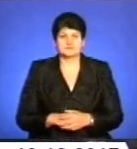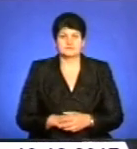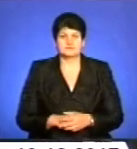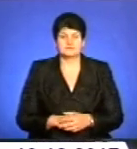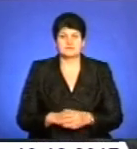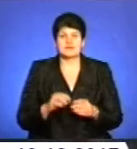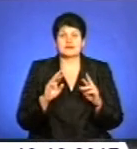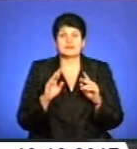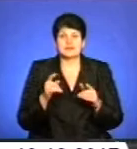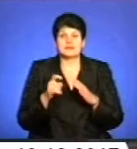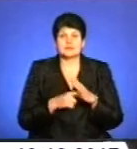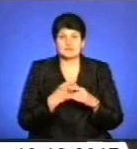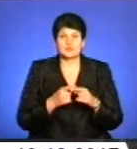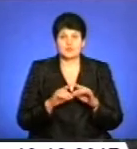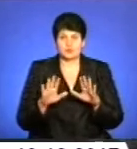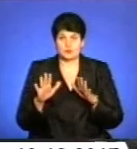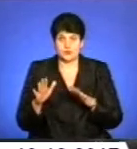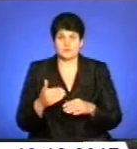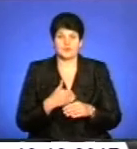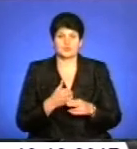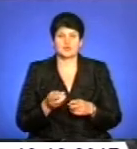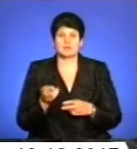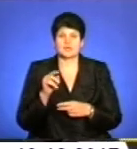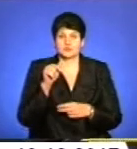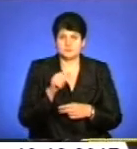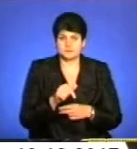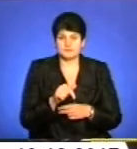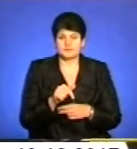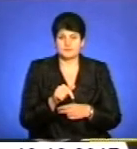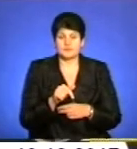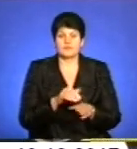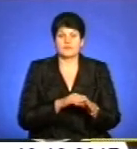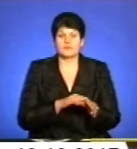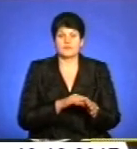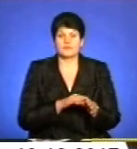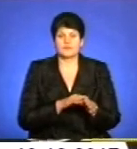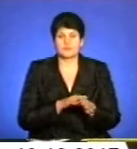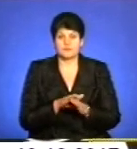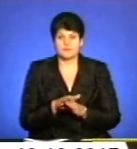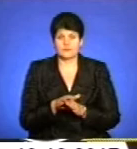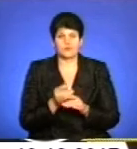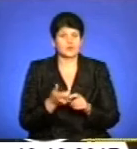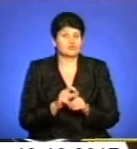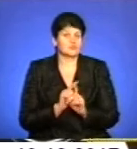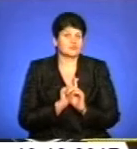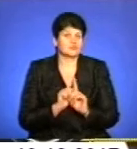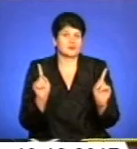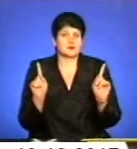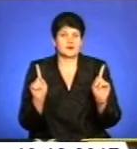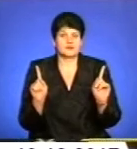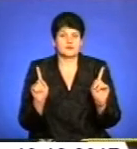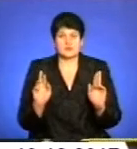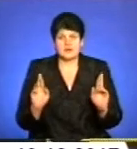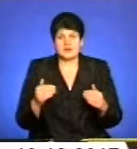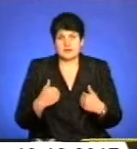Як тільки дізналась про цю подію, знала, що хочу сюди пройти, тому що абсолютно це дуже унікально. І я, в